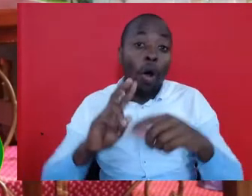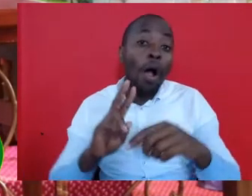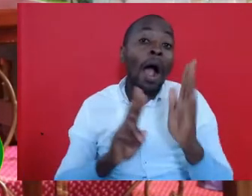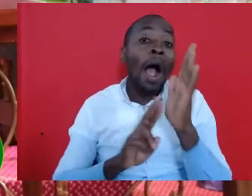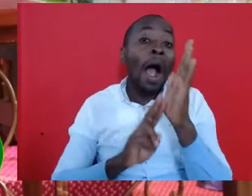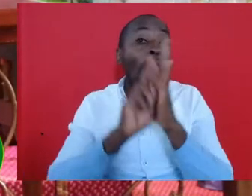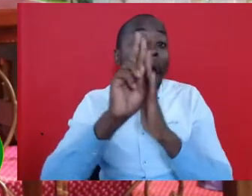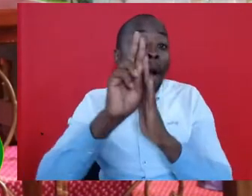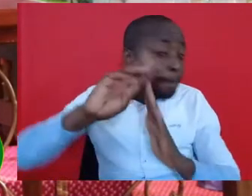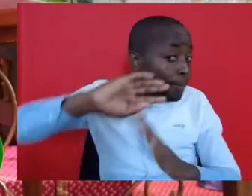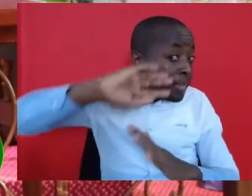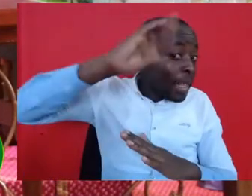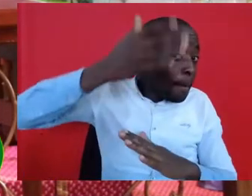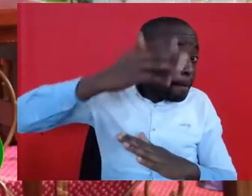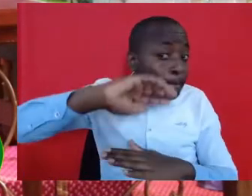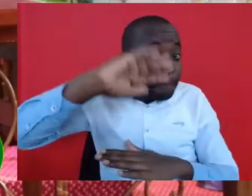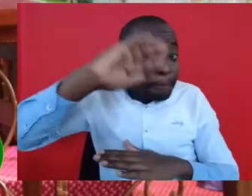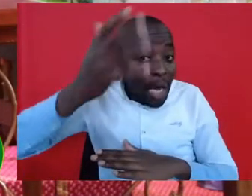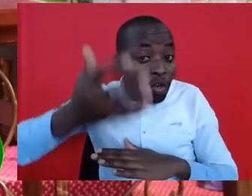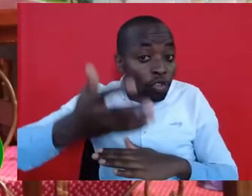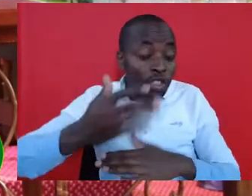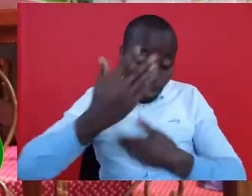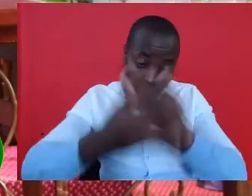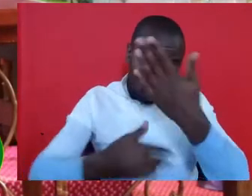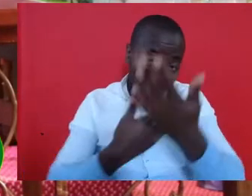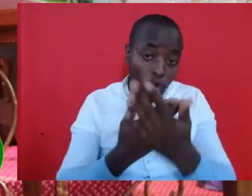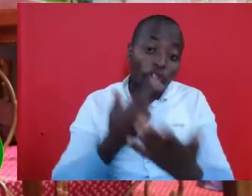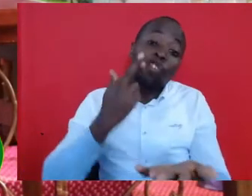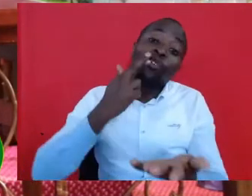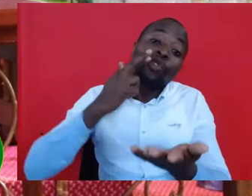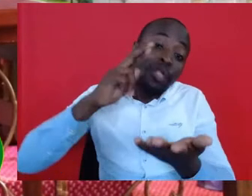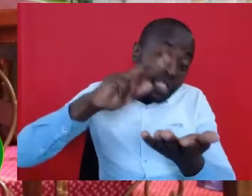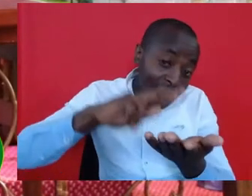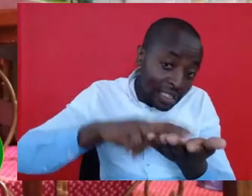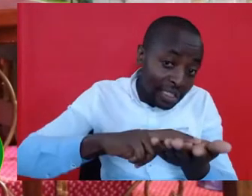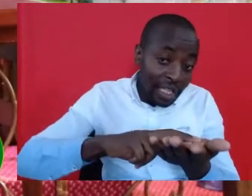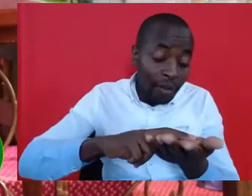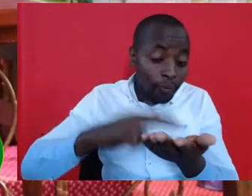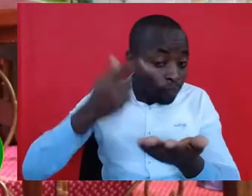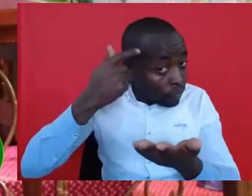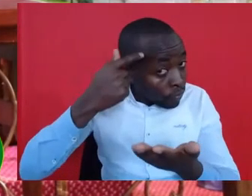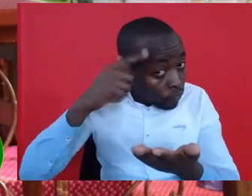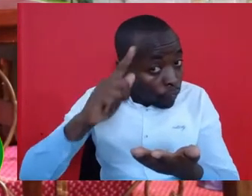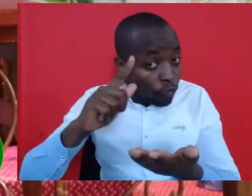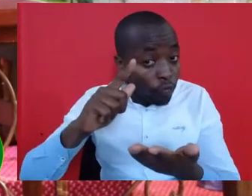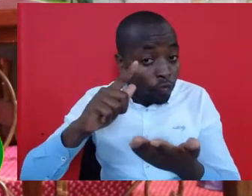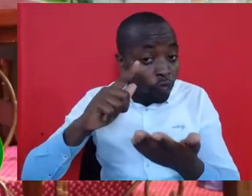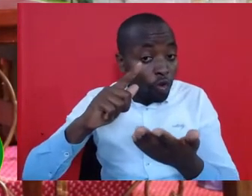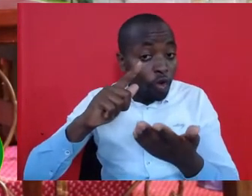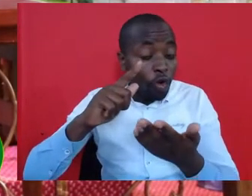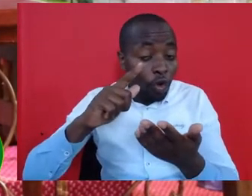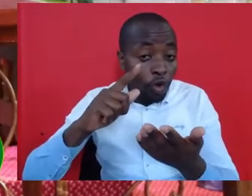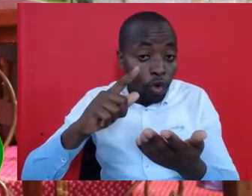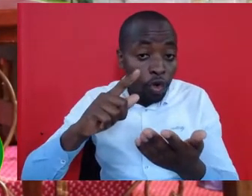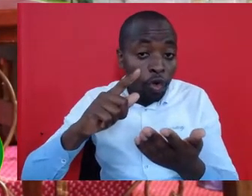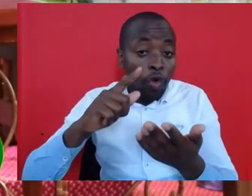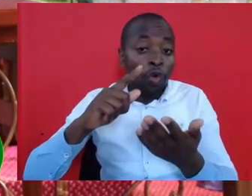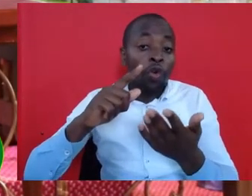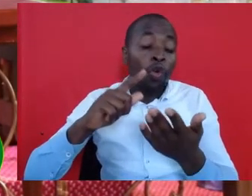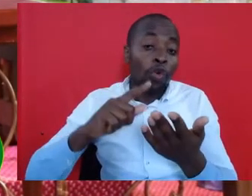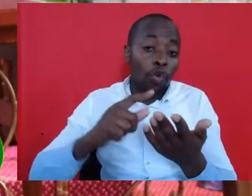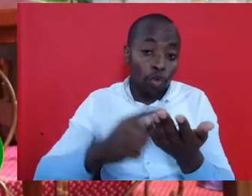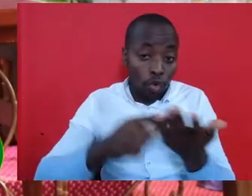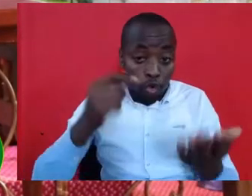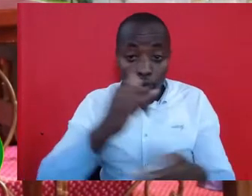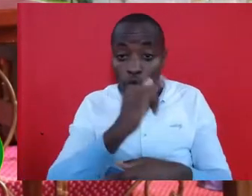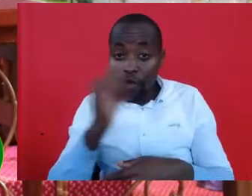sote tuulize tuweze kujiandikisha katika maandalizi ya kwenda kukwea mlima huu, na malipo